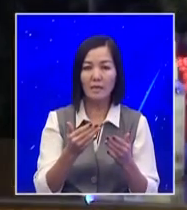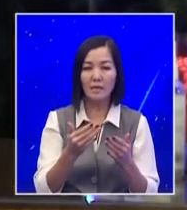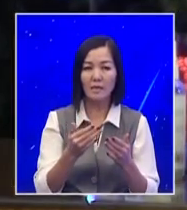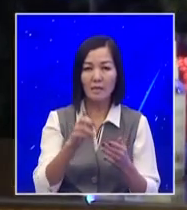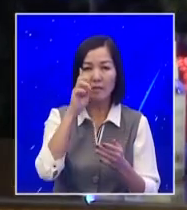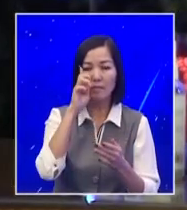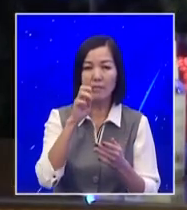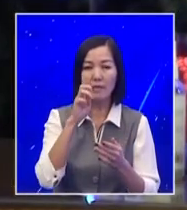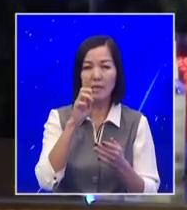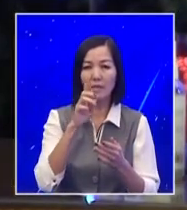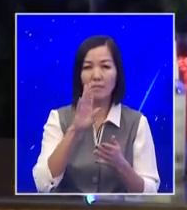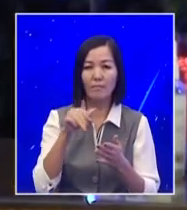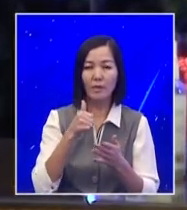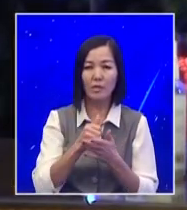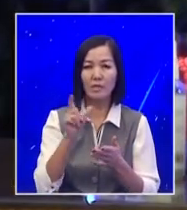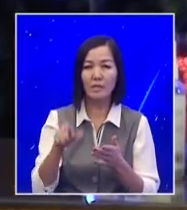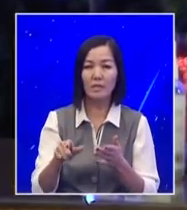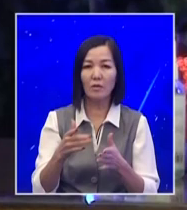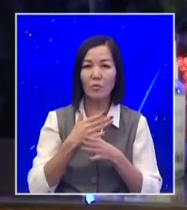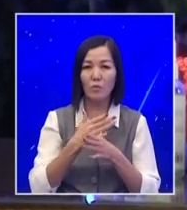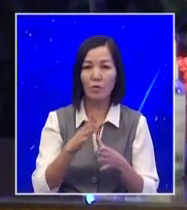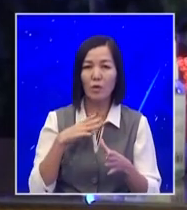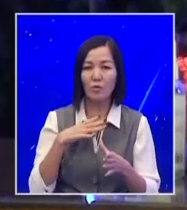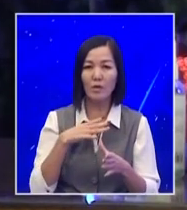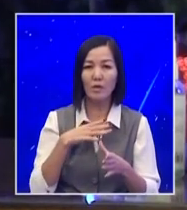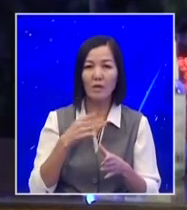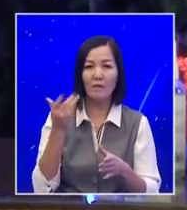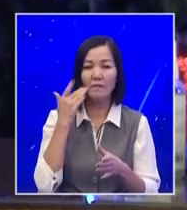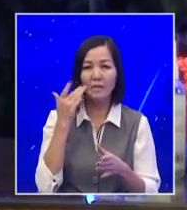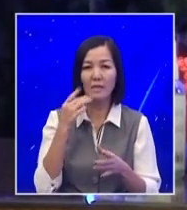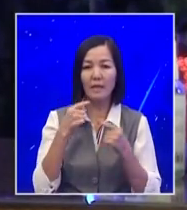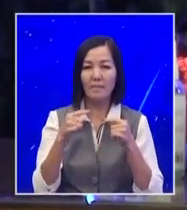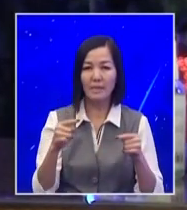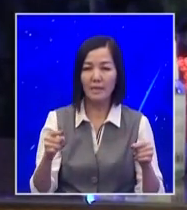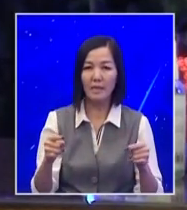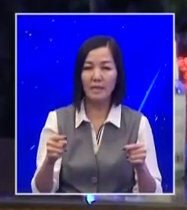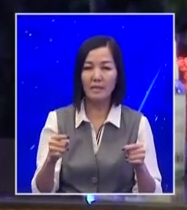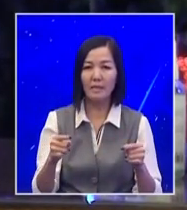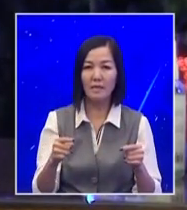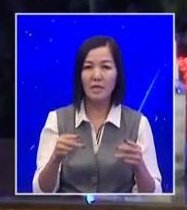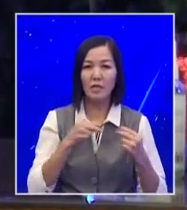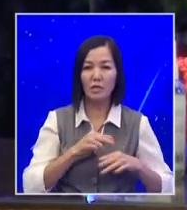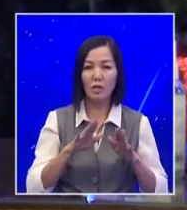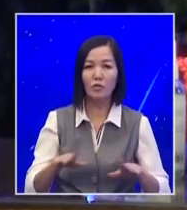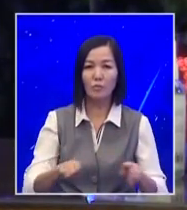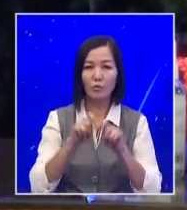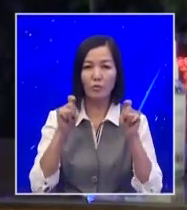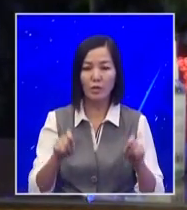мемлекет басшысының картасы. Соның арқасында тағы да басқа мынау жаңа жұмыс орындар асып